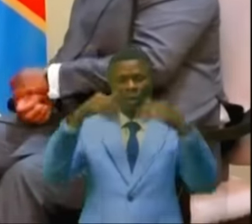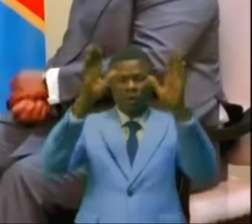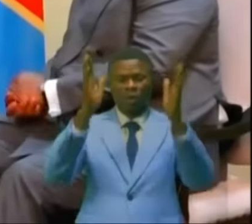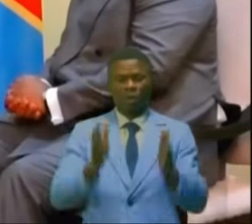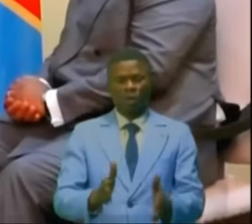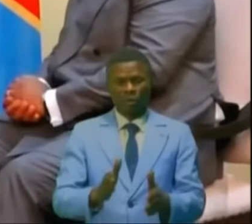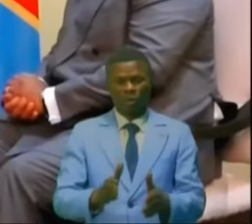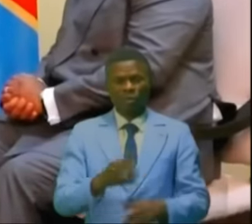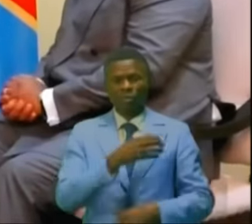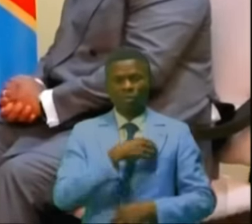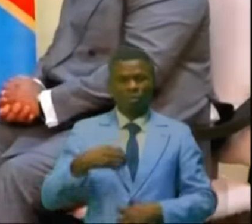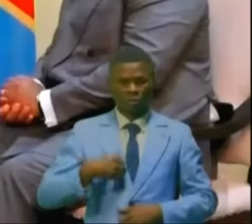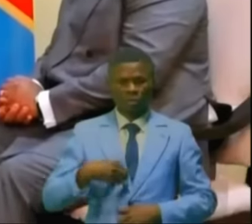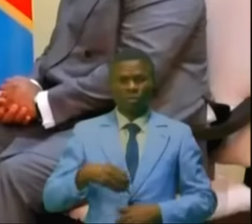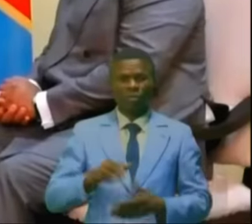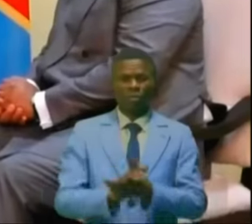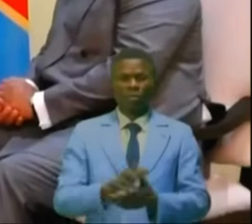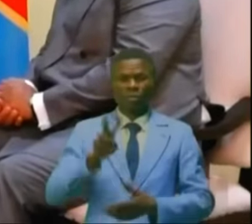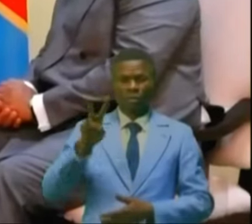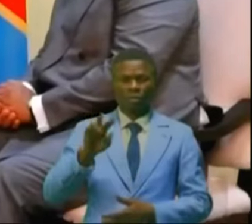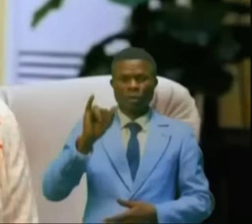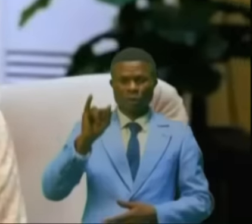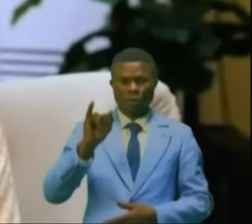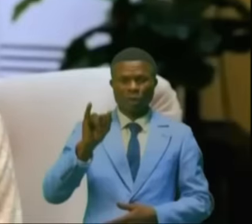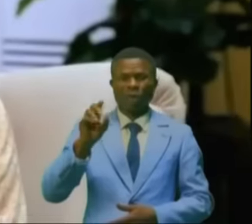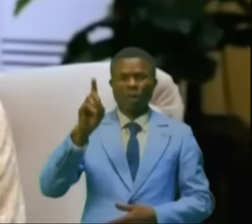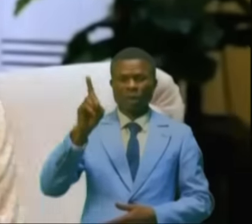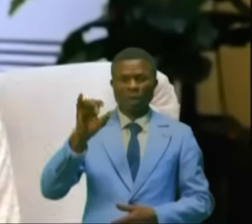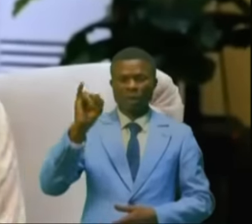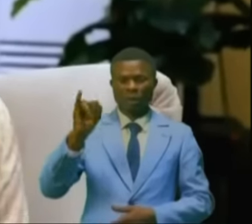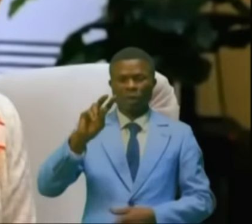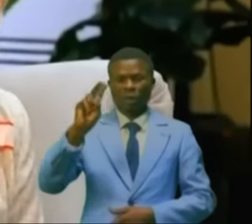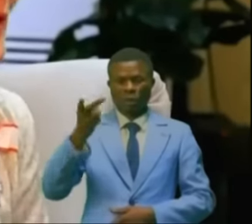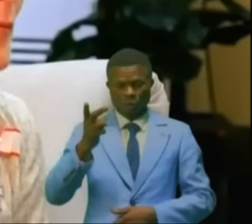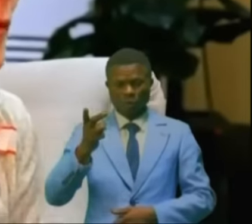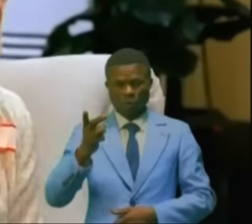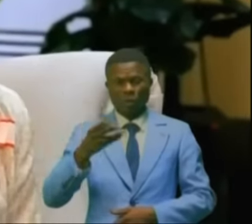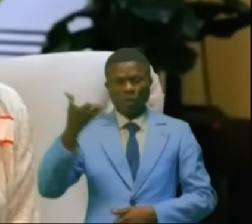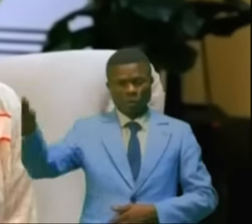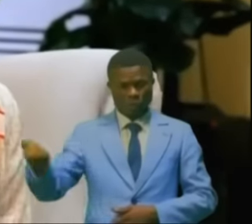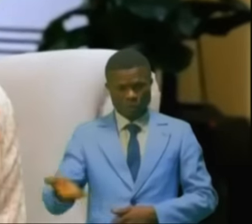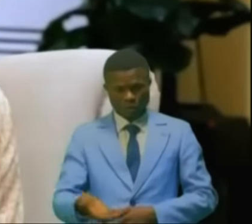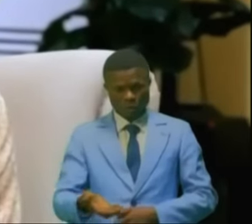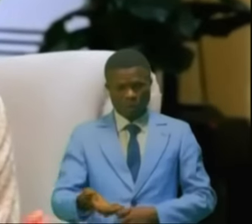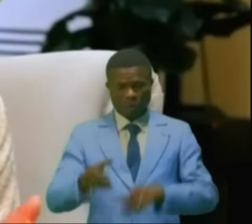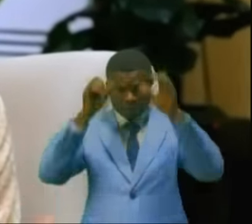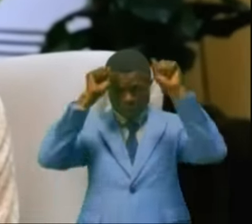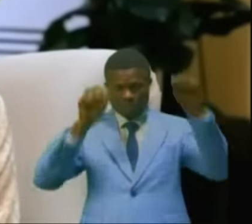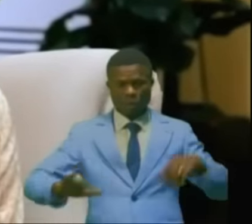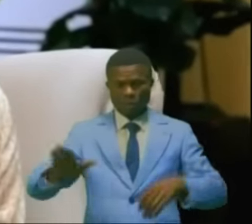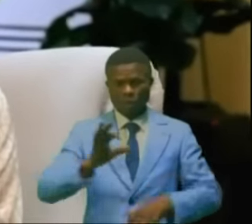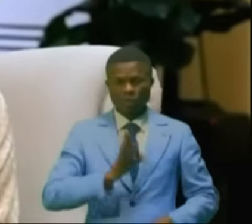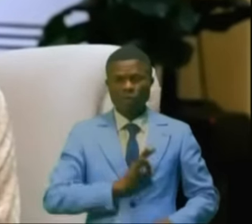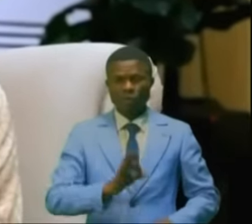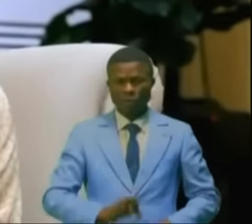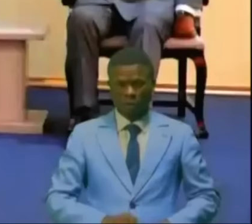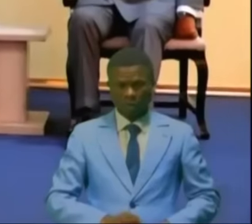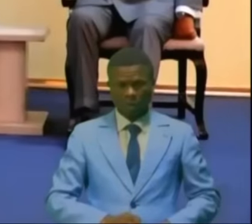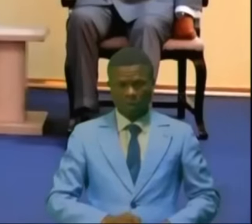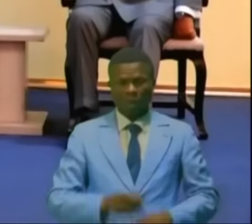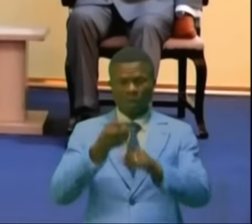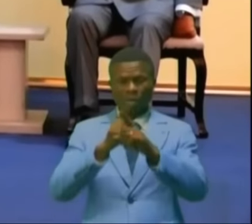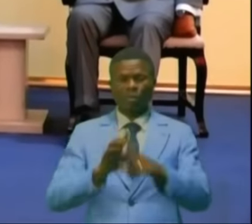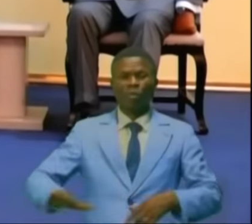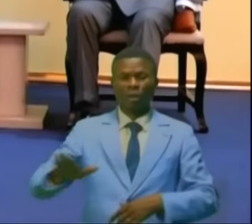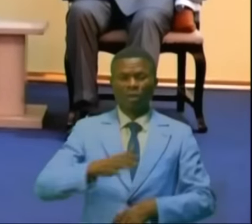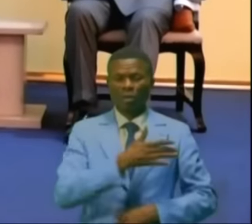l'étranger, Madame Signe Wieding Albierg, deuxième à être reçue par le président de la République, vient du